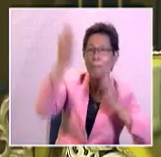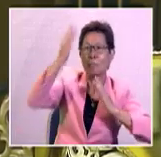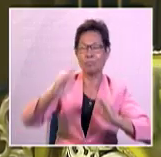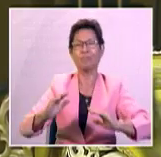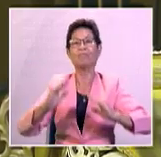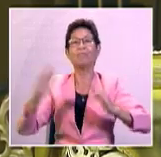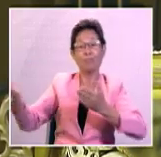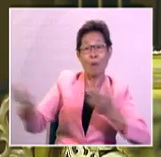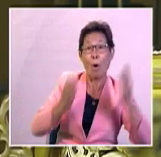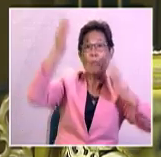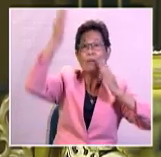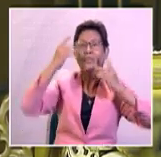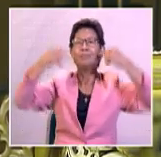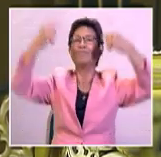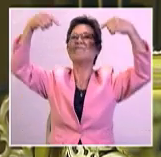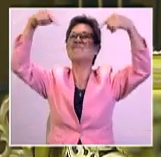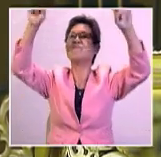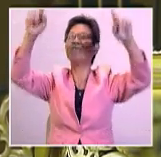mercu kejayaan.